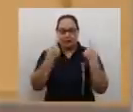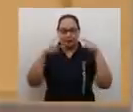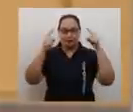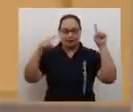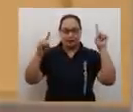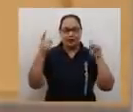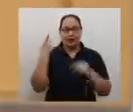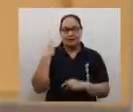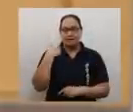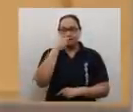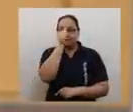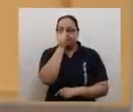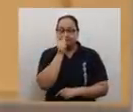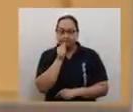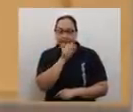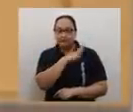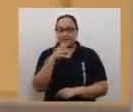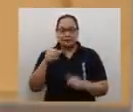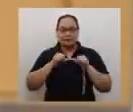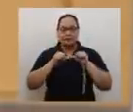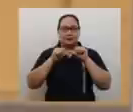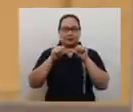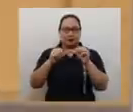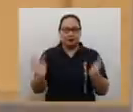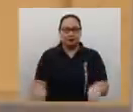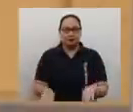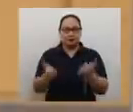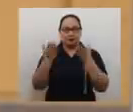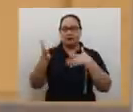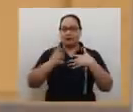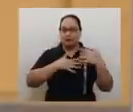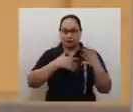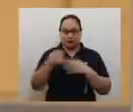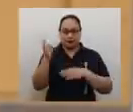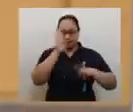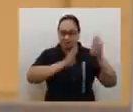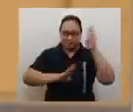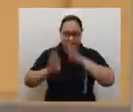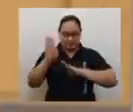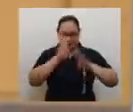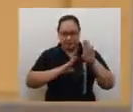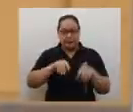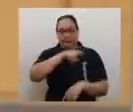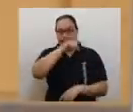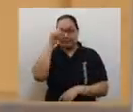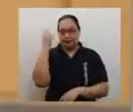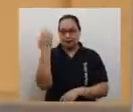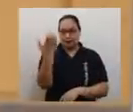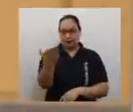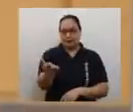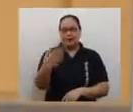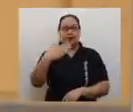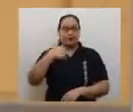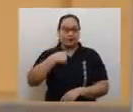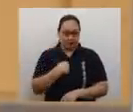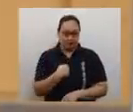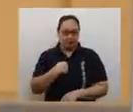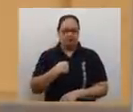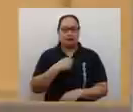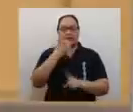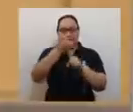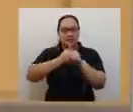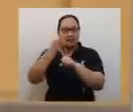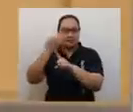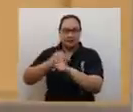nasa pagsisikap at sa patuloy na pagbangon sa kabila ng pandemya. Dahil ikaw, ako, at